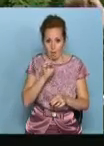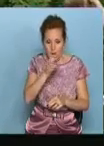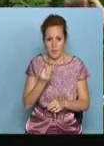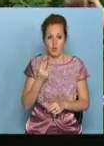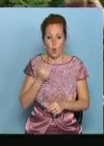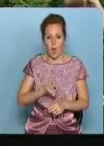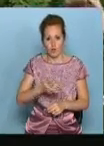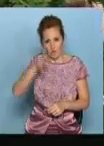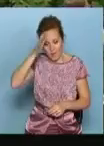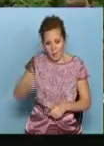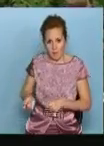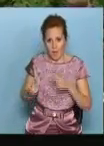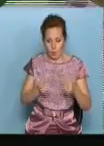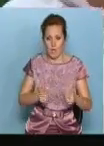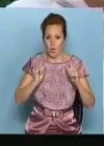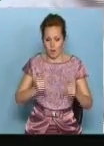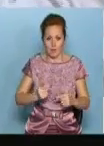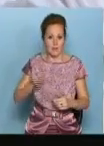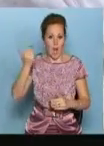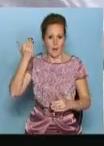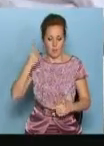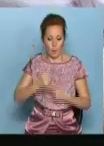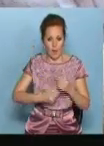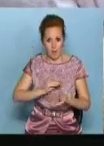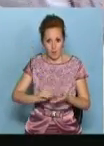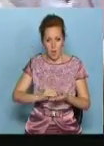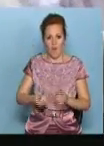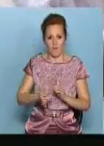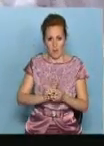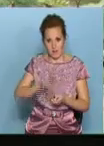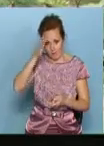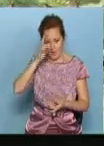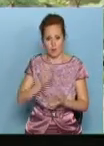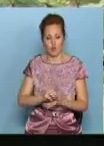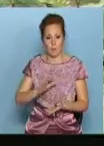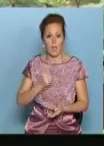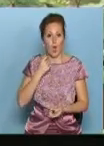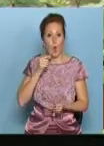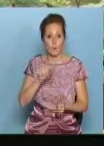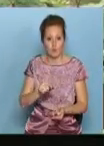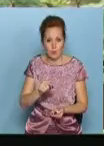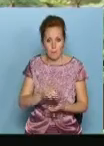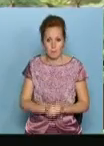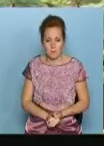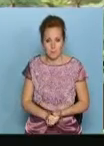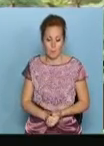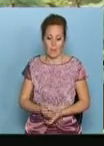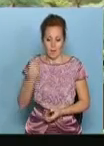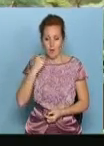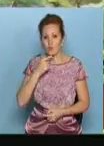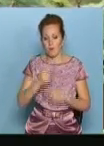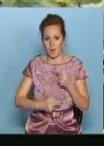количество воды донес. Хотя, согласно старинному преданию, вместо воды должна быть кумышка. Раньше говорили, что